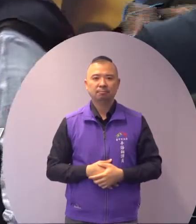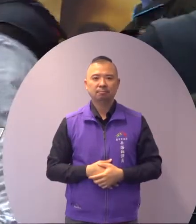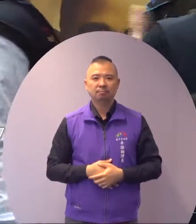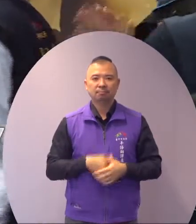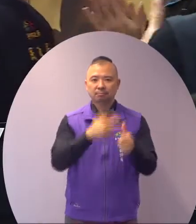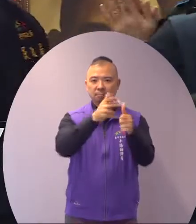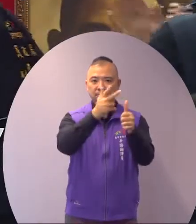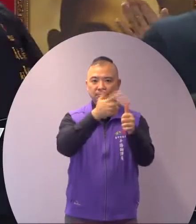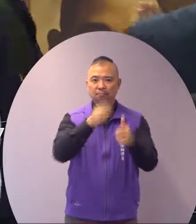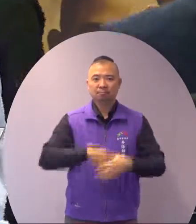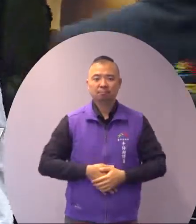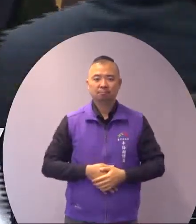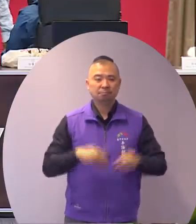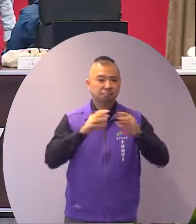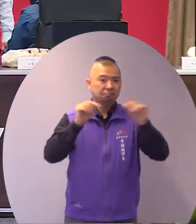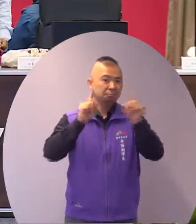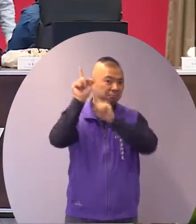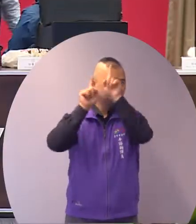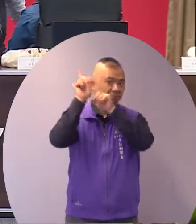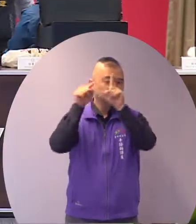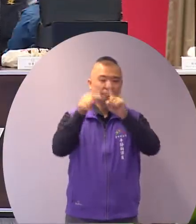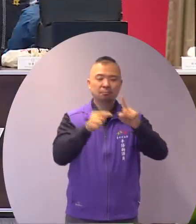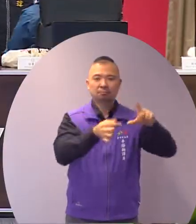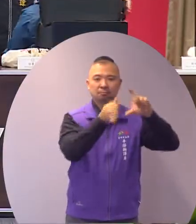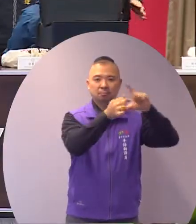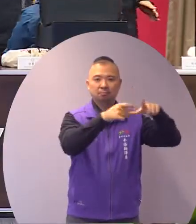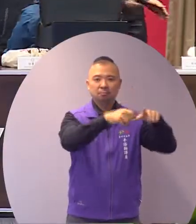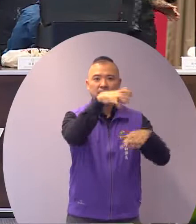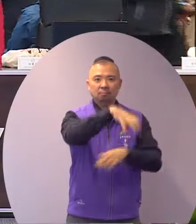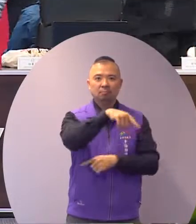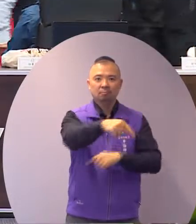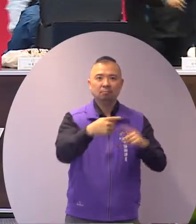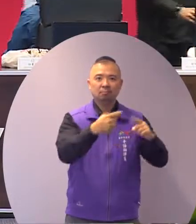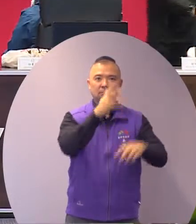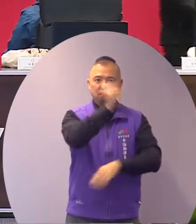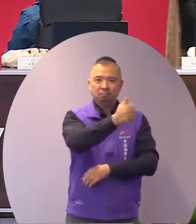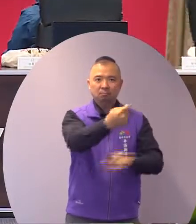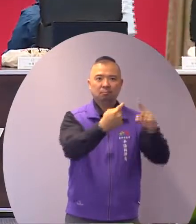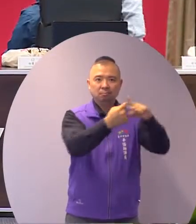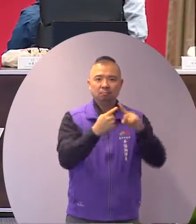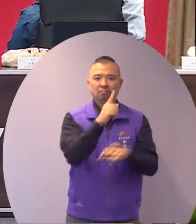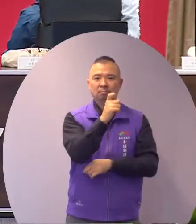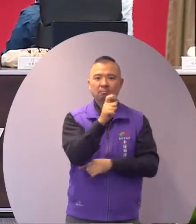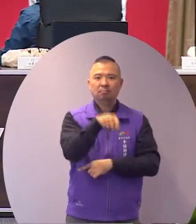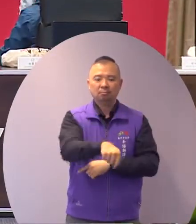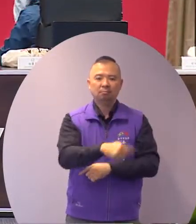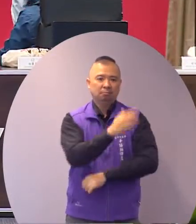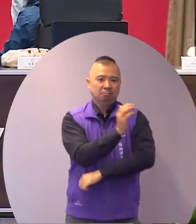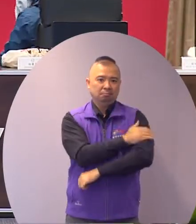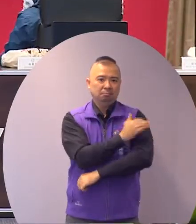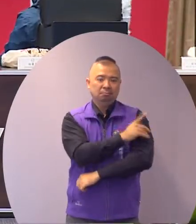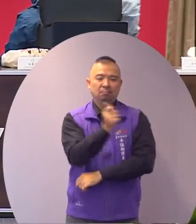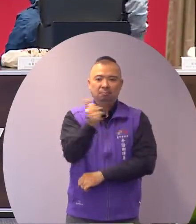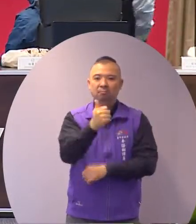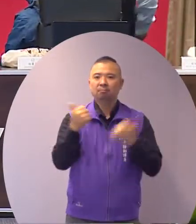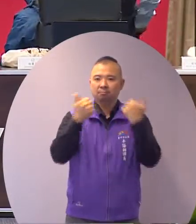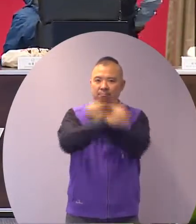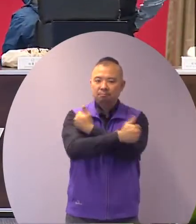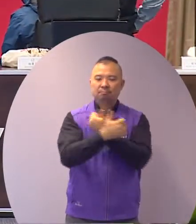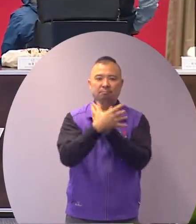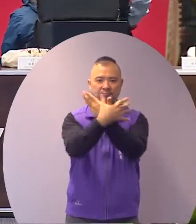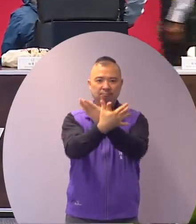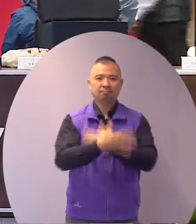第七名为沙鹿区公所，因吴东华主席不克出席，请陈荣志委员代为授奖。